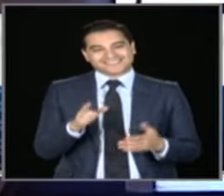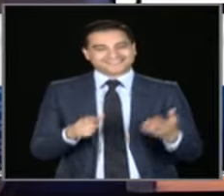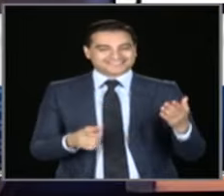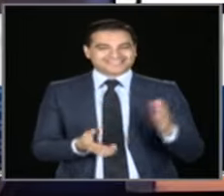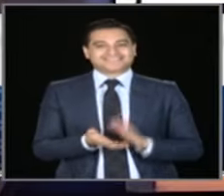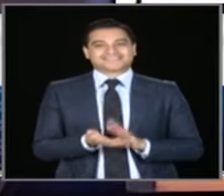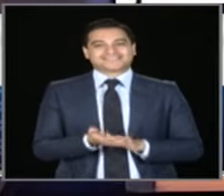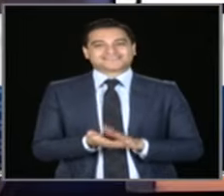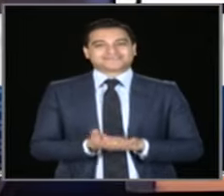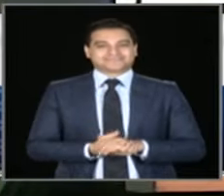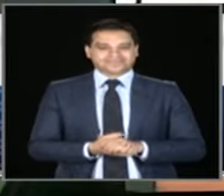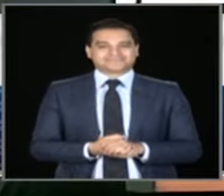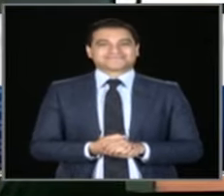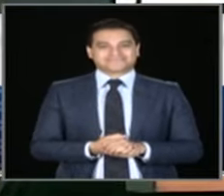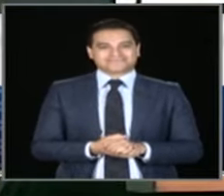اجابه صحيحه.